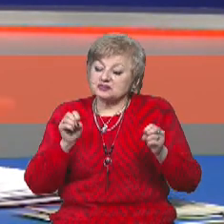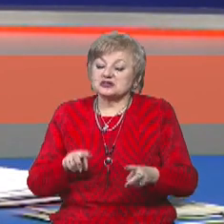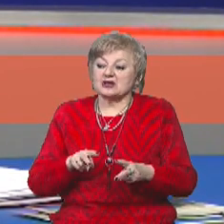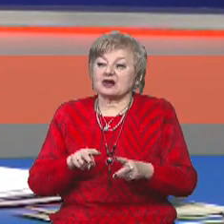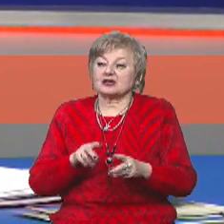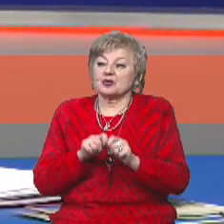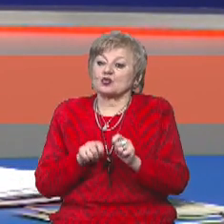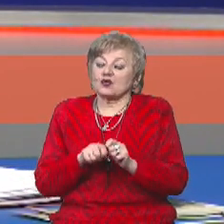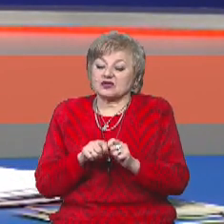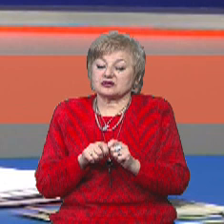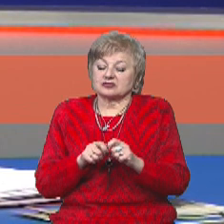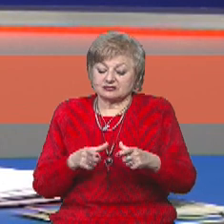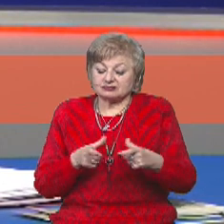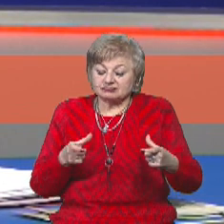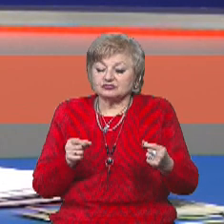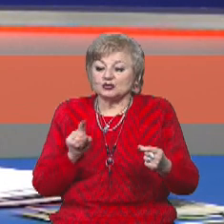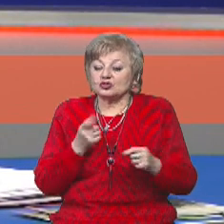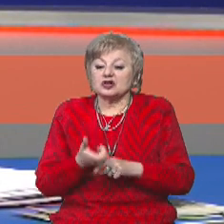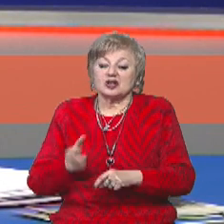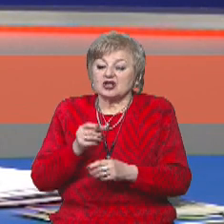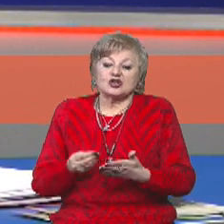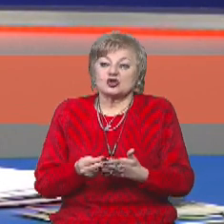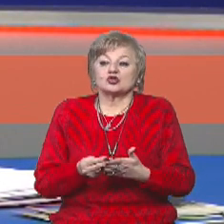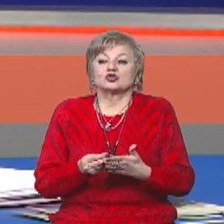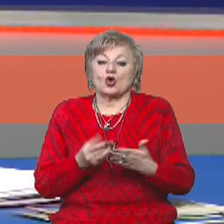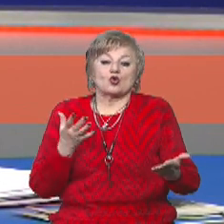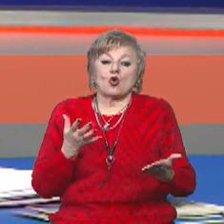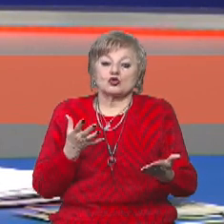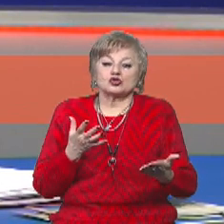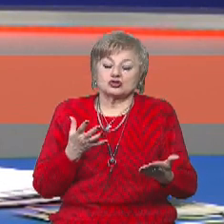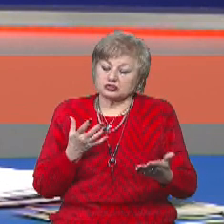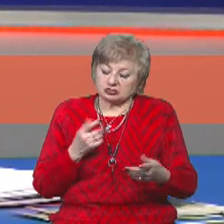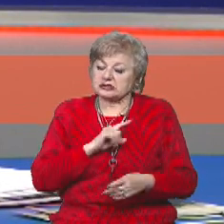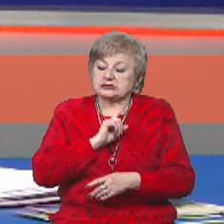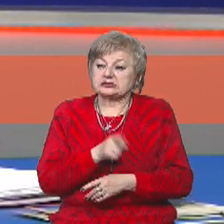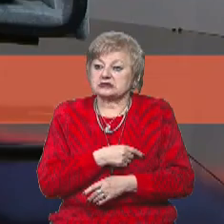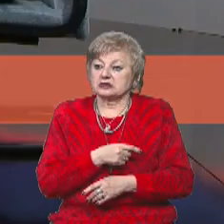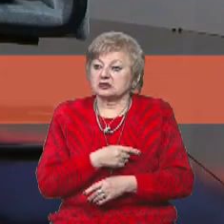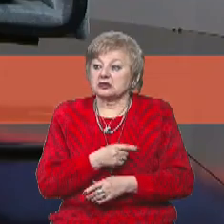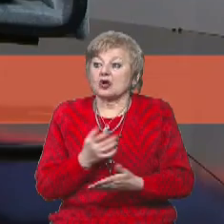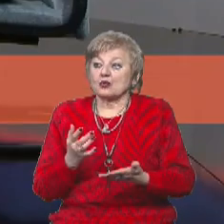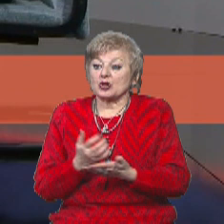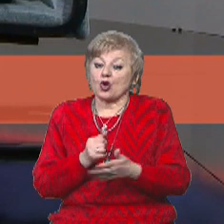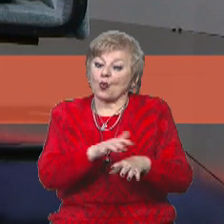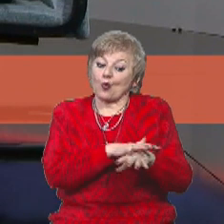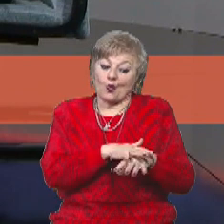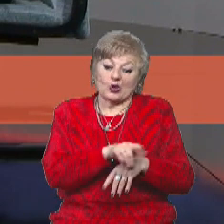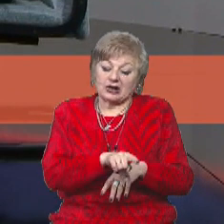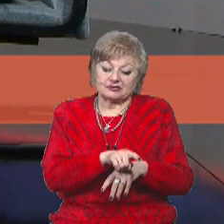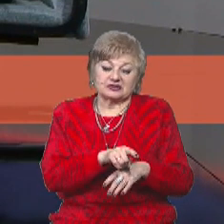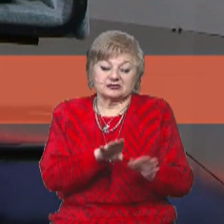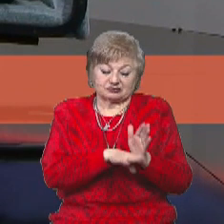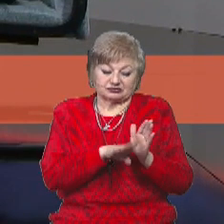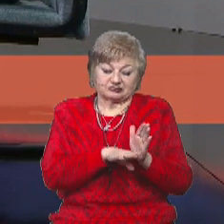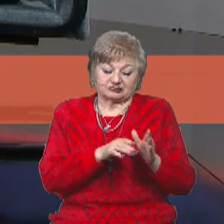А сертифіковані прилади, вони дорожчі на порядок. Тобто порядок виходить цін. Так, у громадськості не сертифіковані